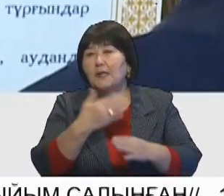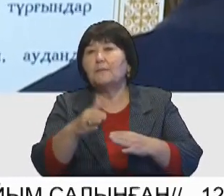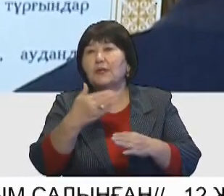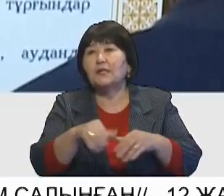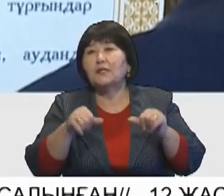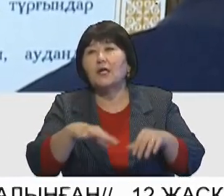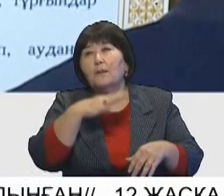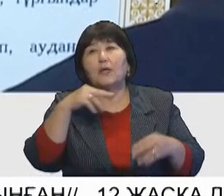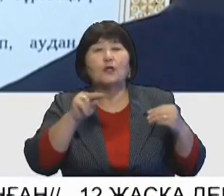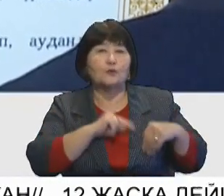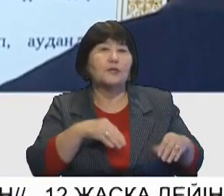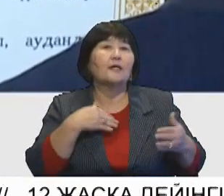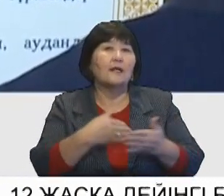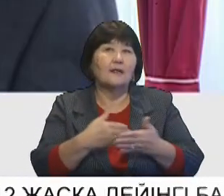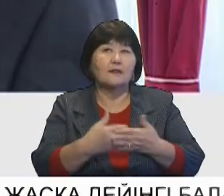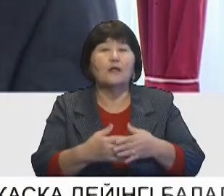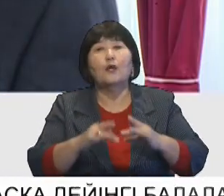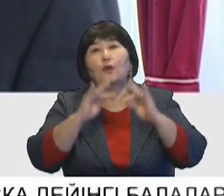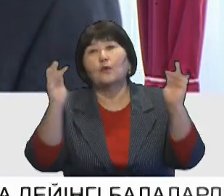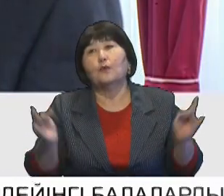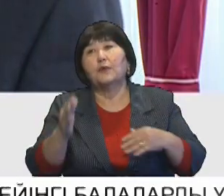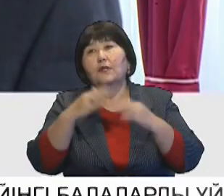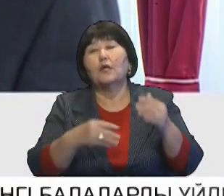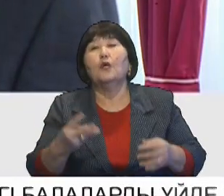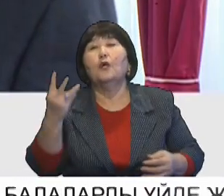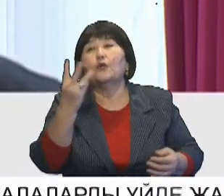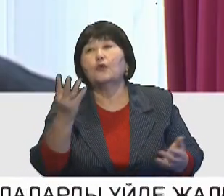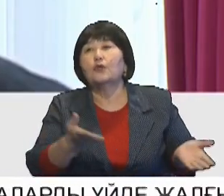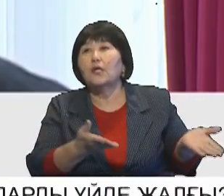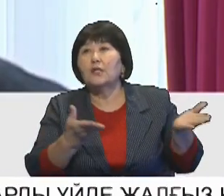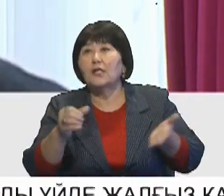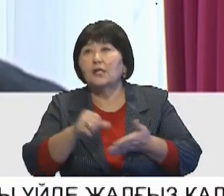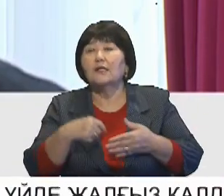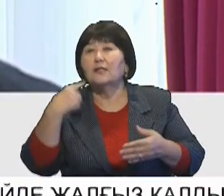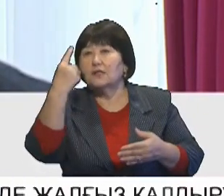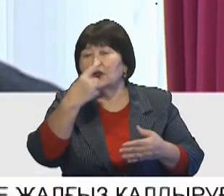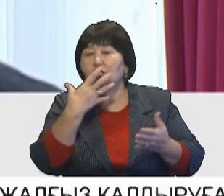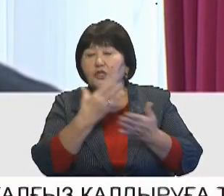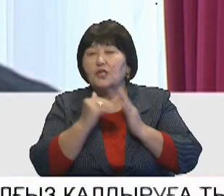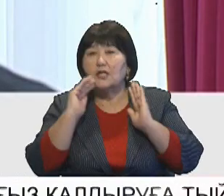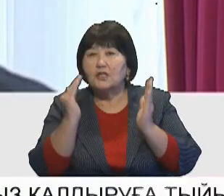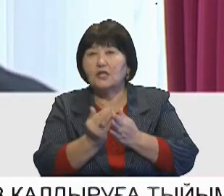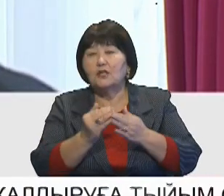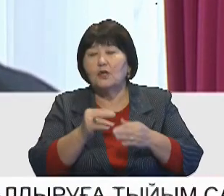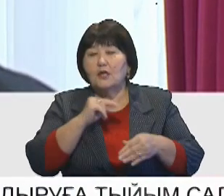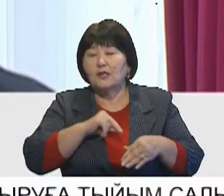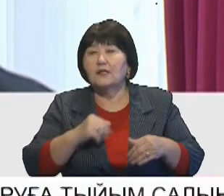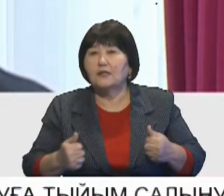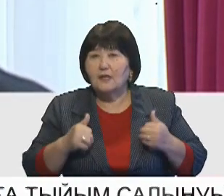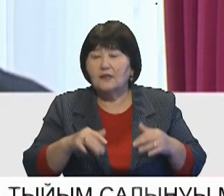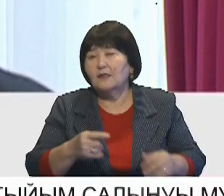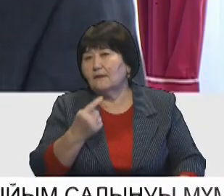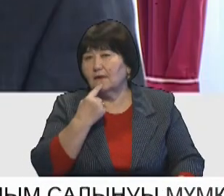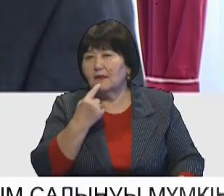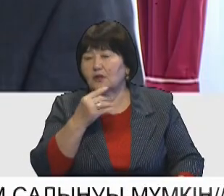шешіп, біраз жұмыстар атқарылды, көпір салдырдым. Үшінші шақырылымында болған кезде, жекешелендірудің нағыз қызған кезі,